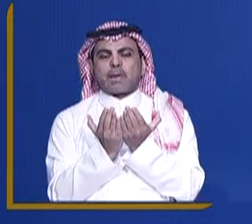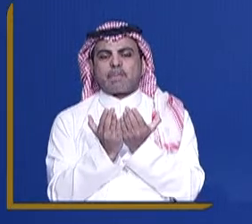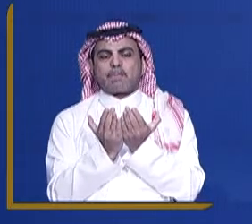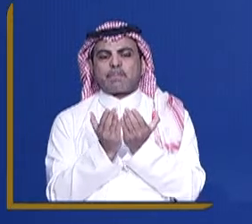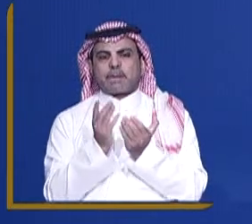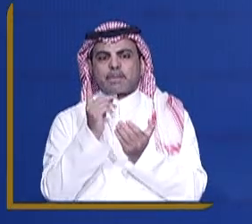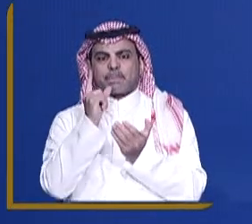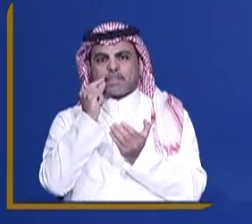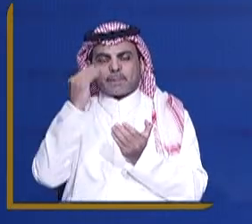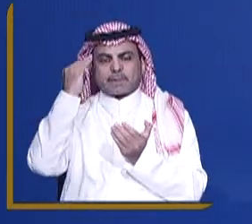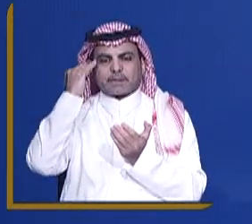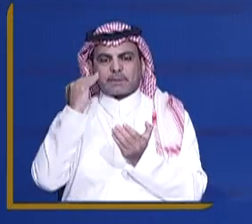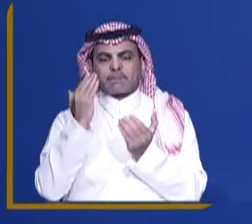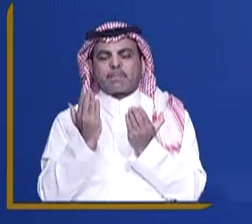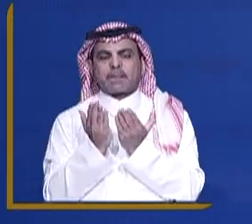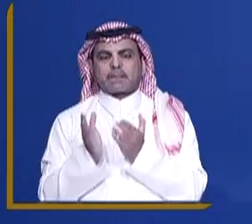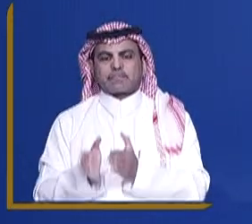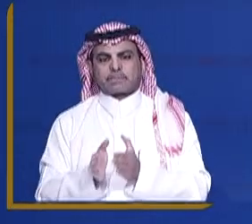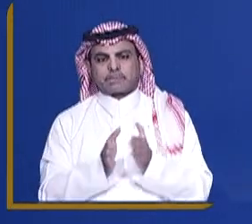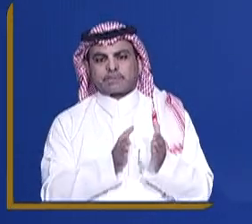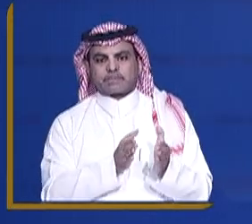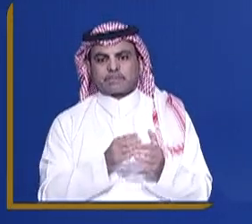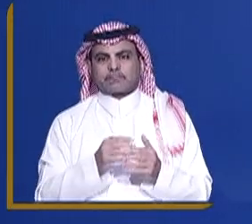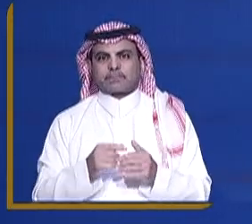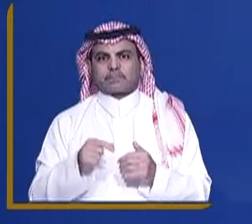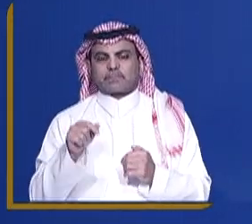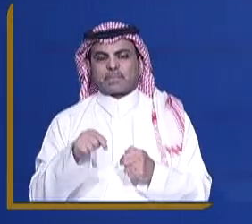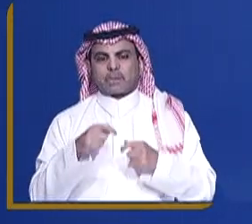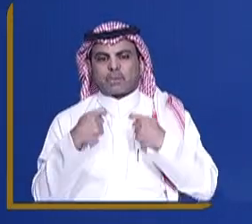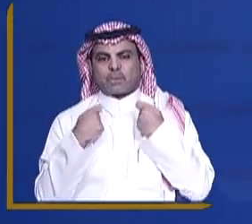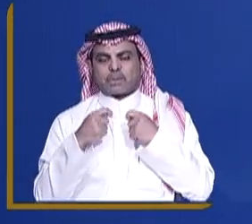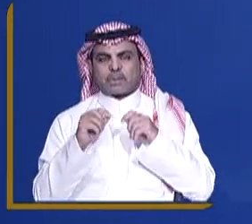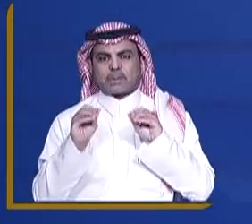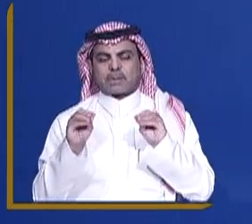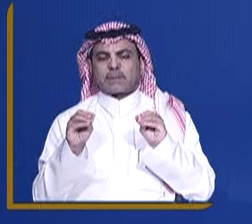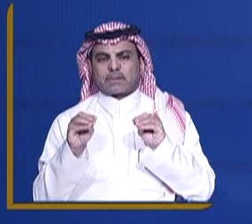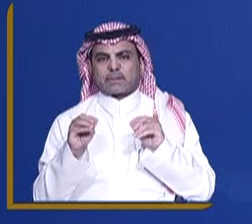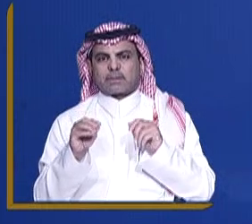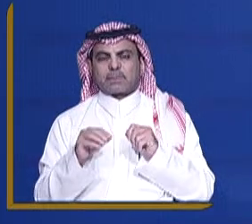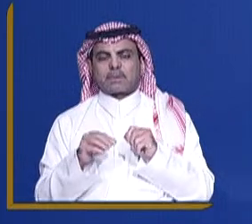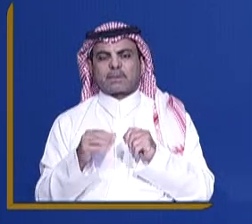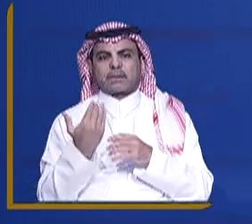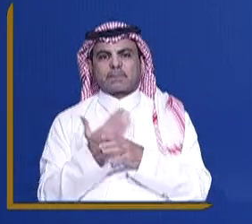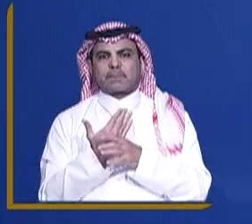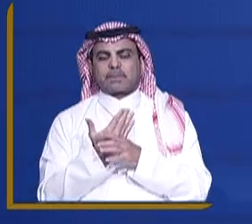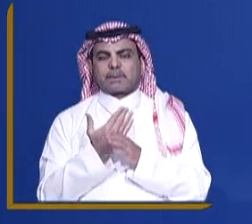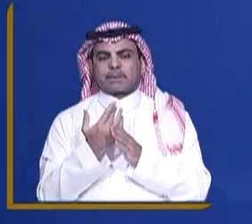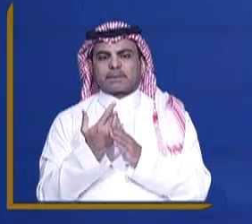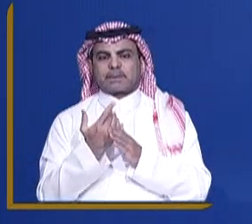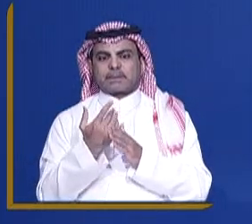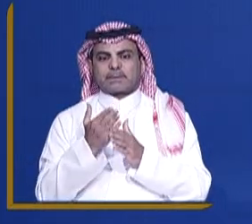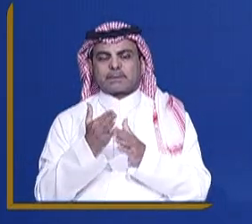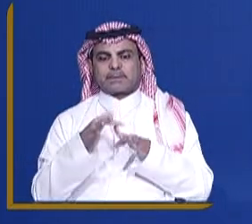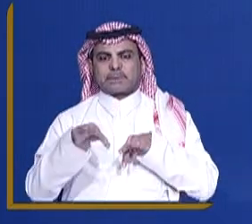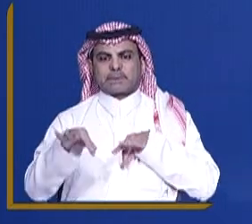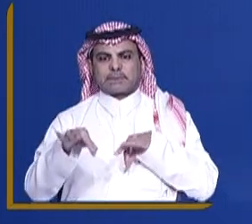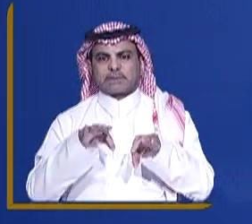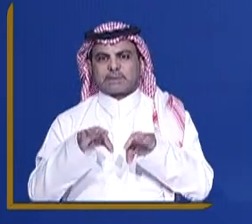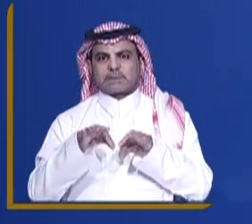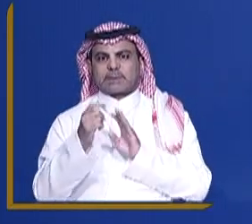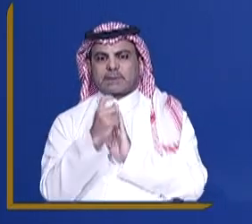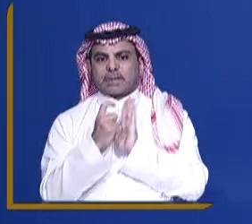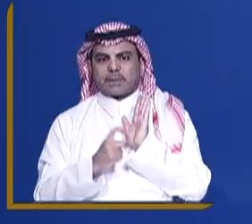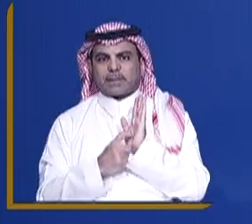في المدرسة. لذلك الوزارة الآن عملت على تحسين السياسات